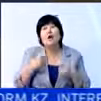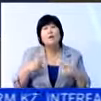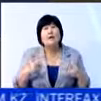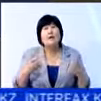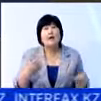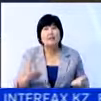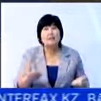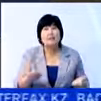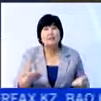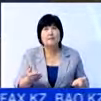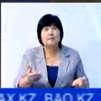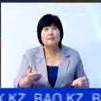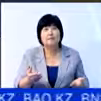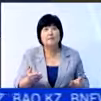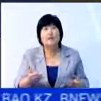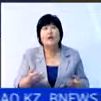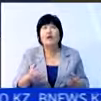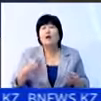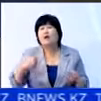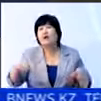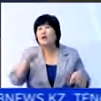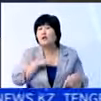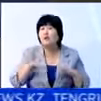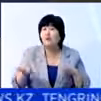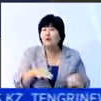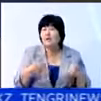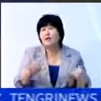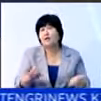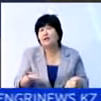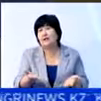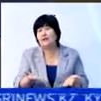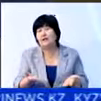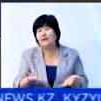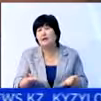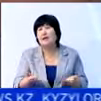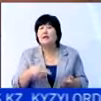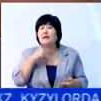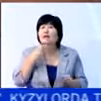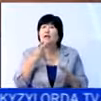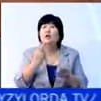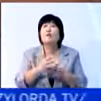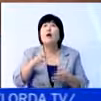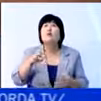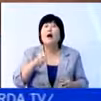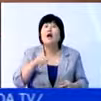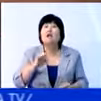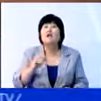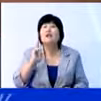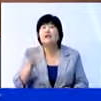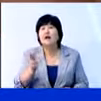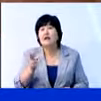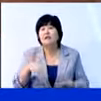енді мына шаруашылықтың жұмыстары да әрине назар салып отырамыз. Мағжан Екас серіктестігі